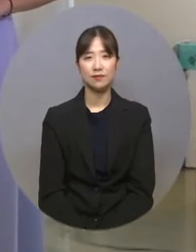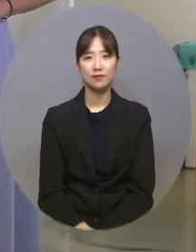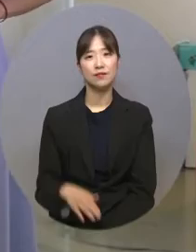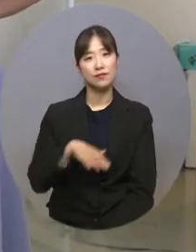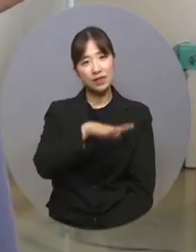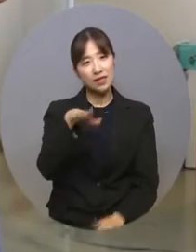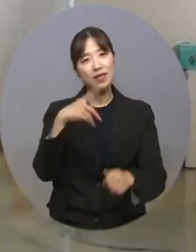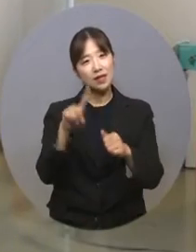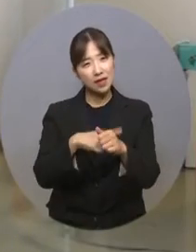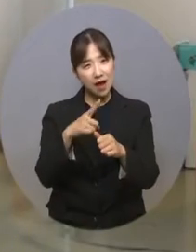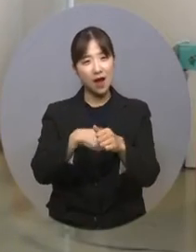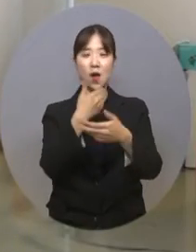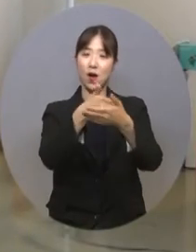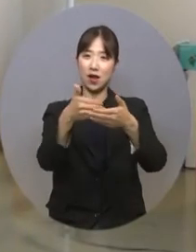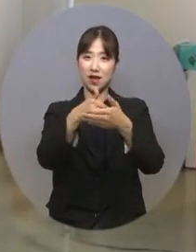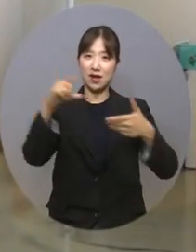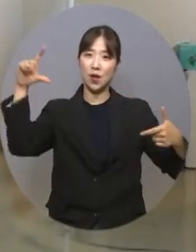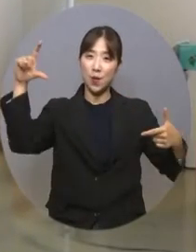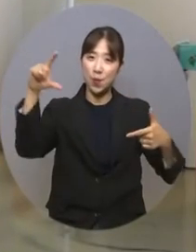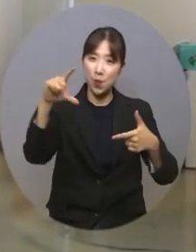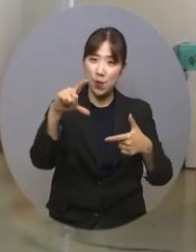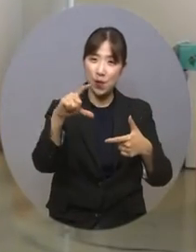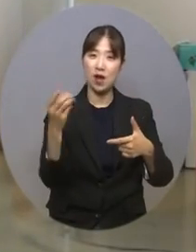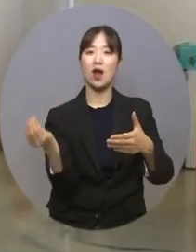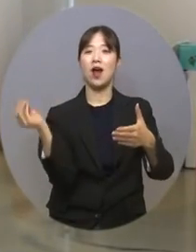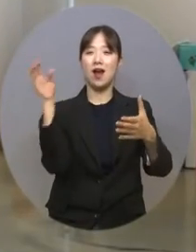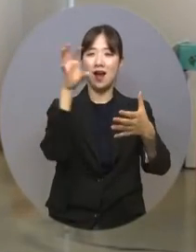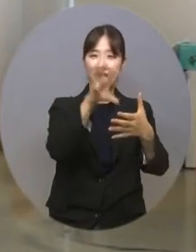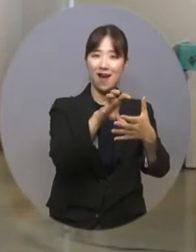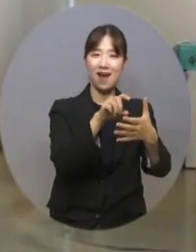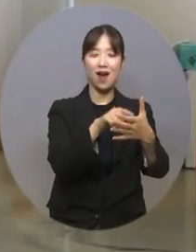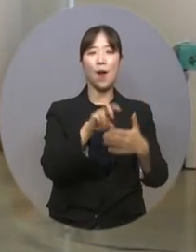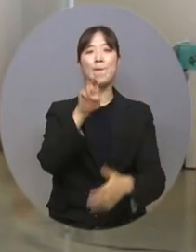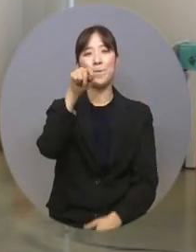우리 자연이 화폭 속으로 들어와 진한 먹의